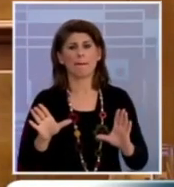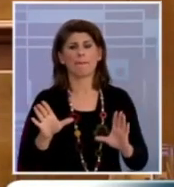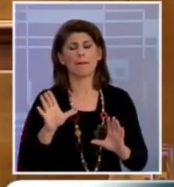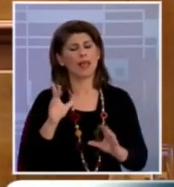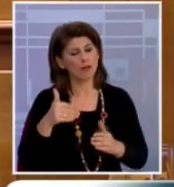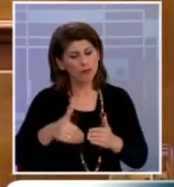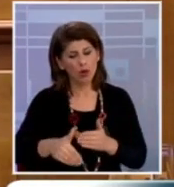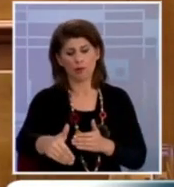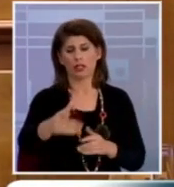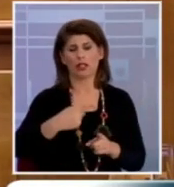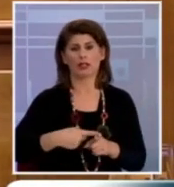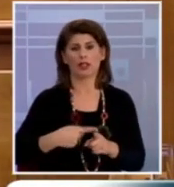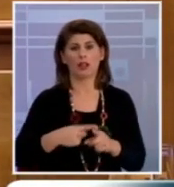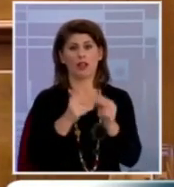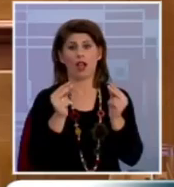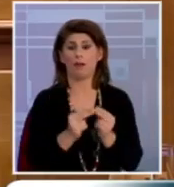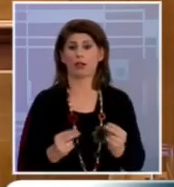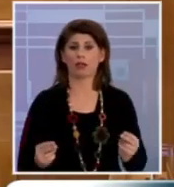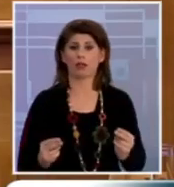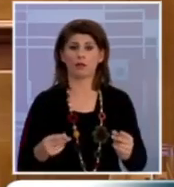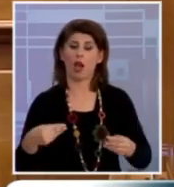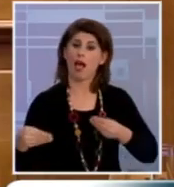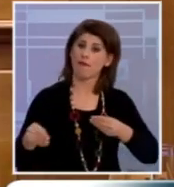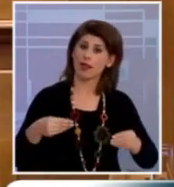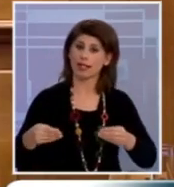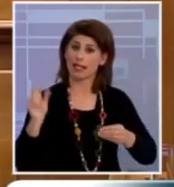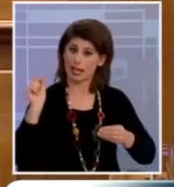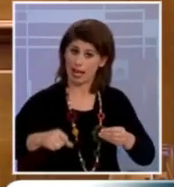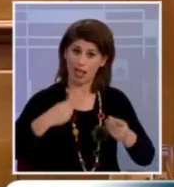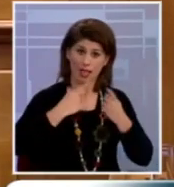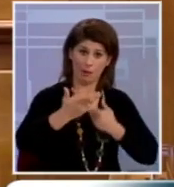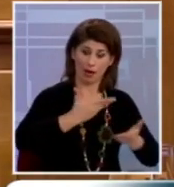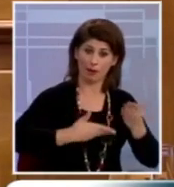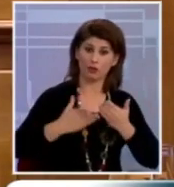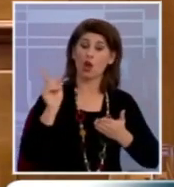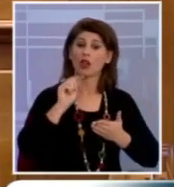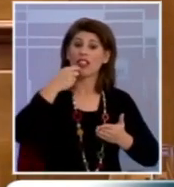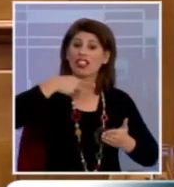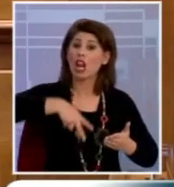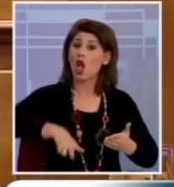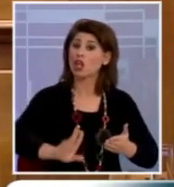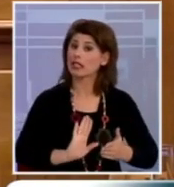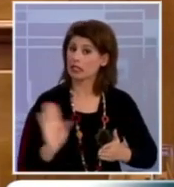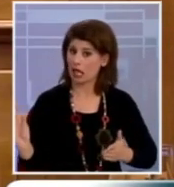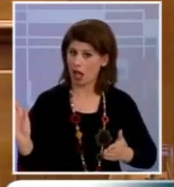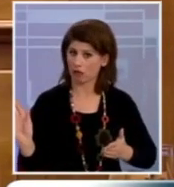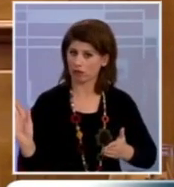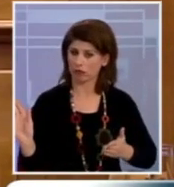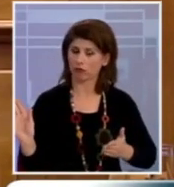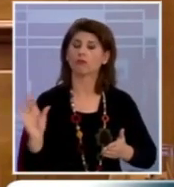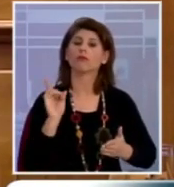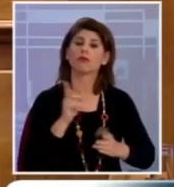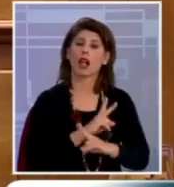χώρα. Συνεπώς, ευελιξία ναι στη διαπραγμάτευση, όχι διγλωσία, είναι σαφές